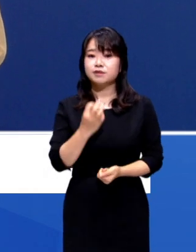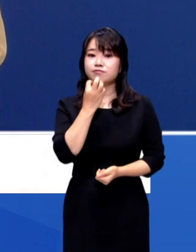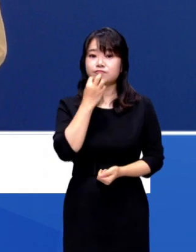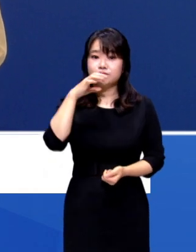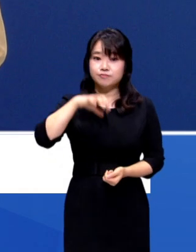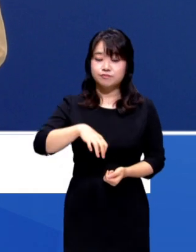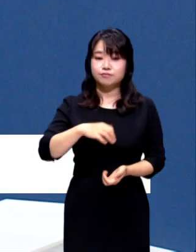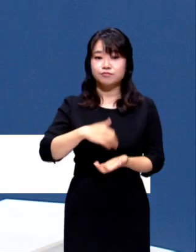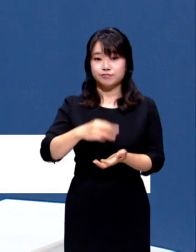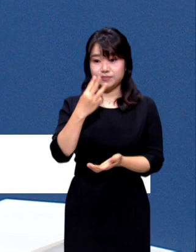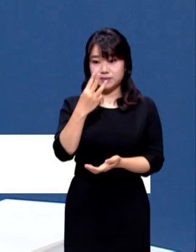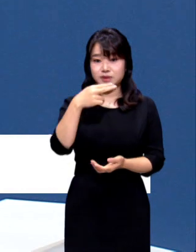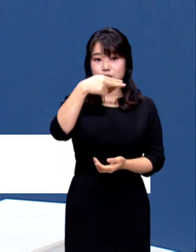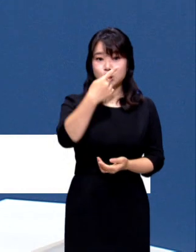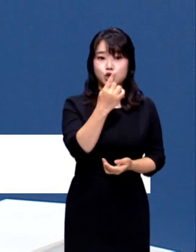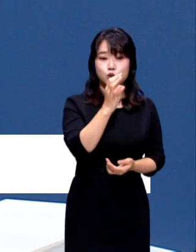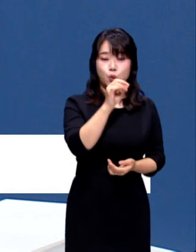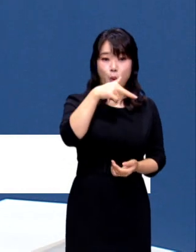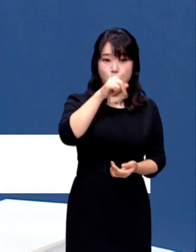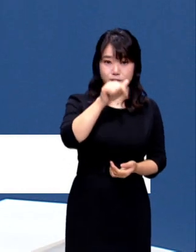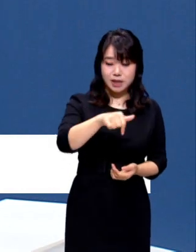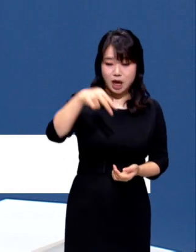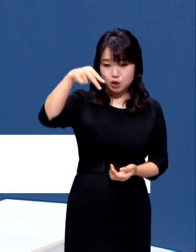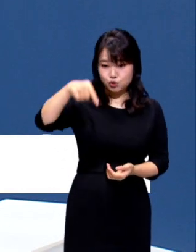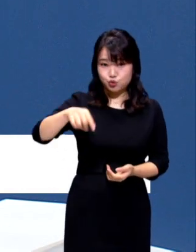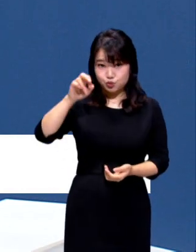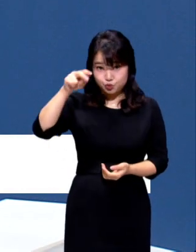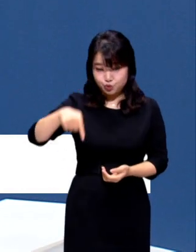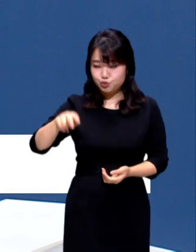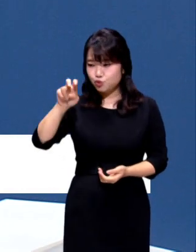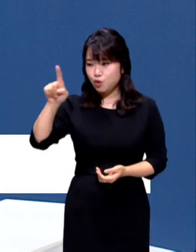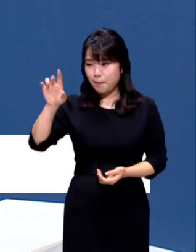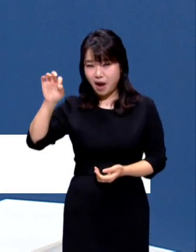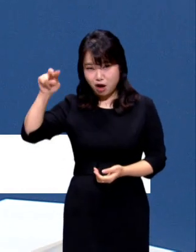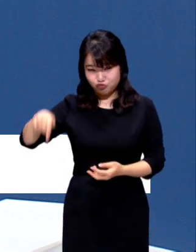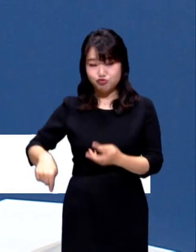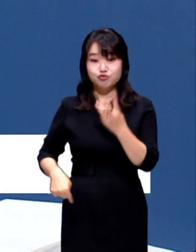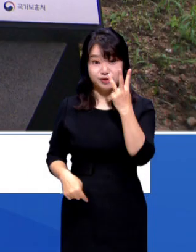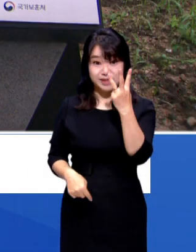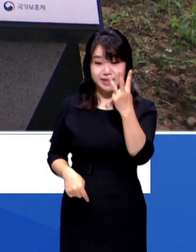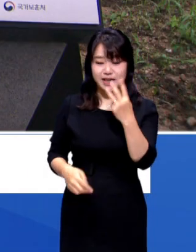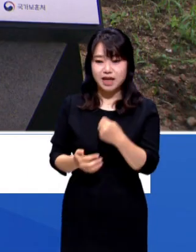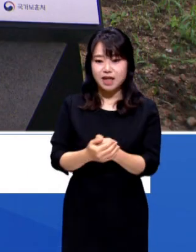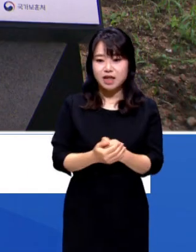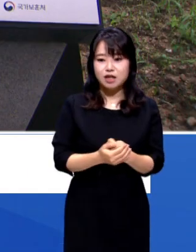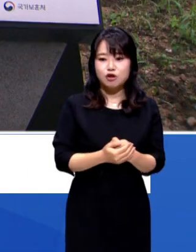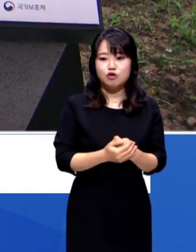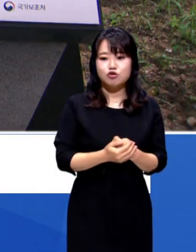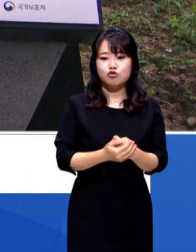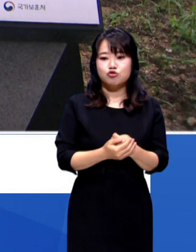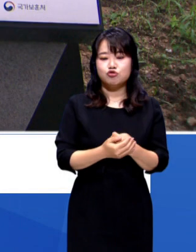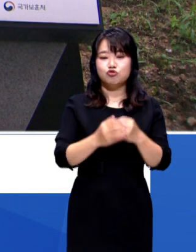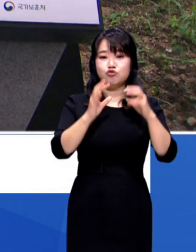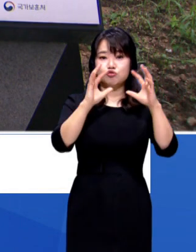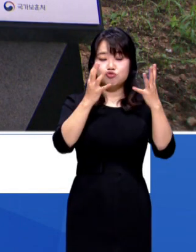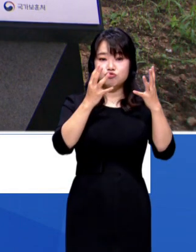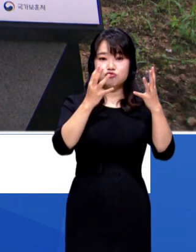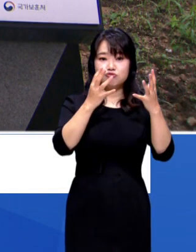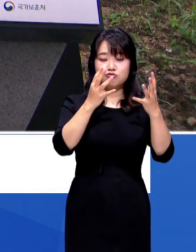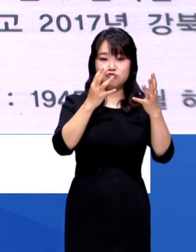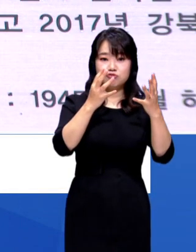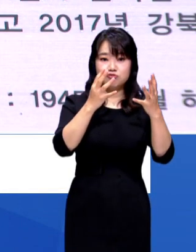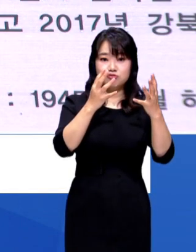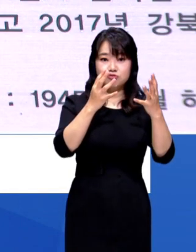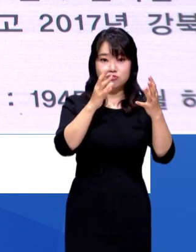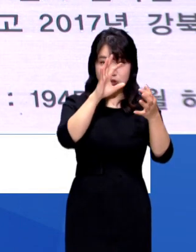군데가 있습니다. 네. 동작동, 수유동, 망우동 이렇게 있고요. 네. 그 동작동 서울국립현충원에는